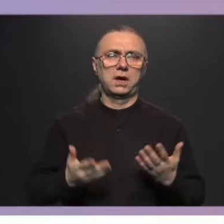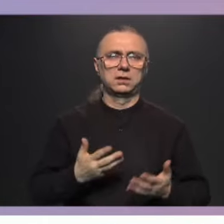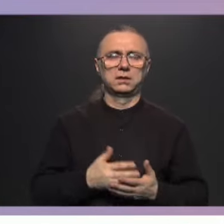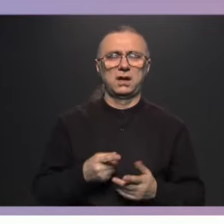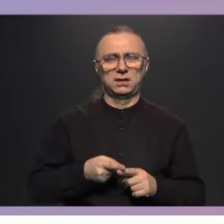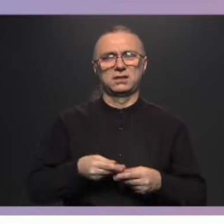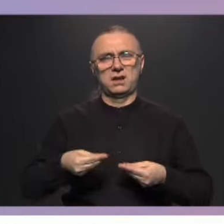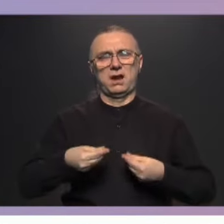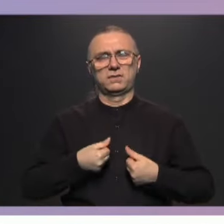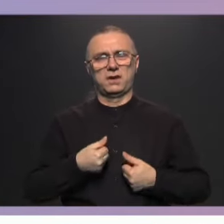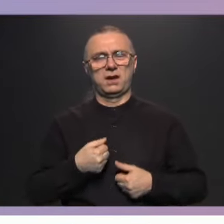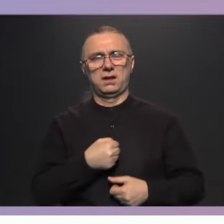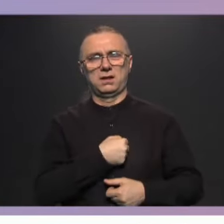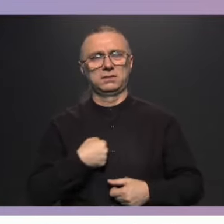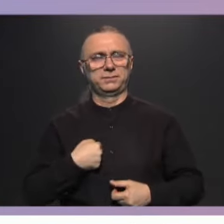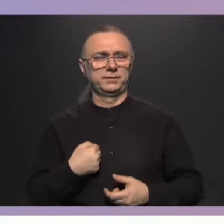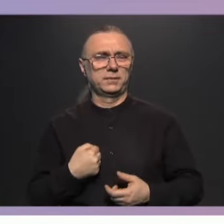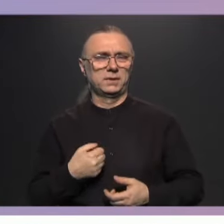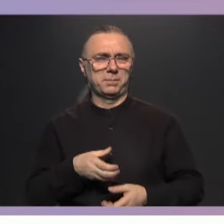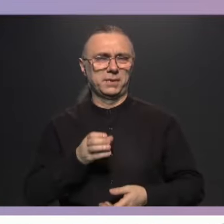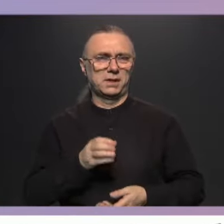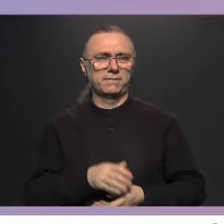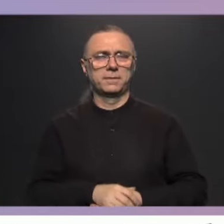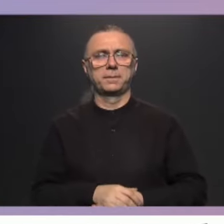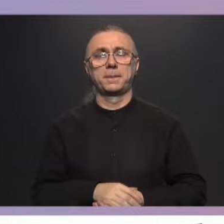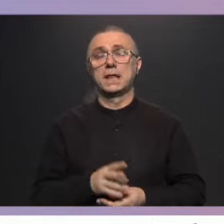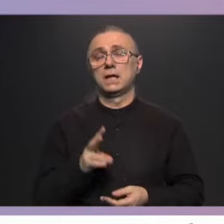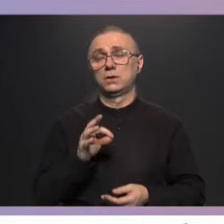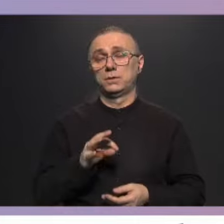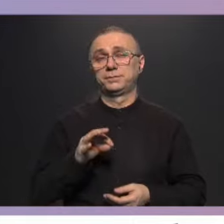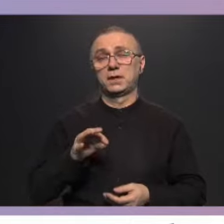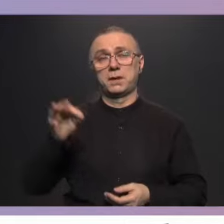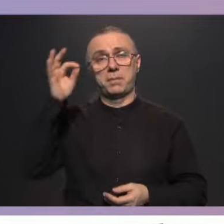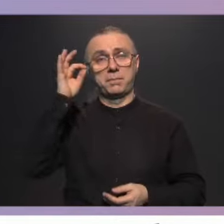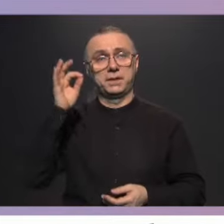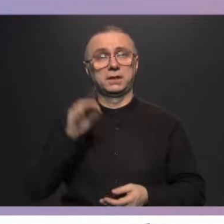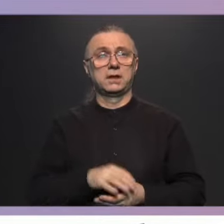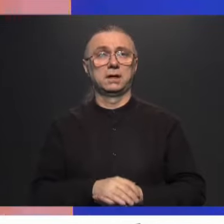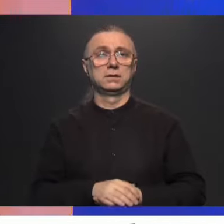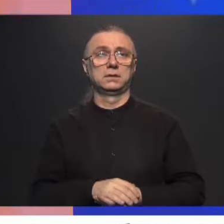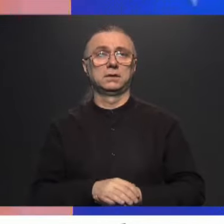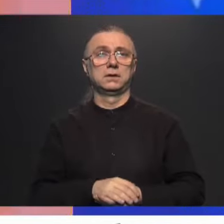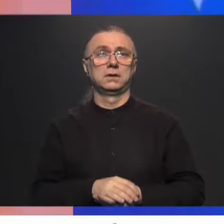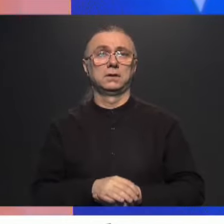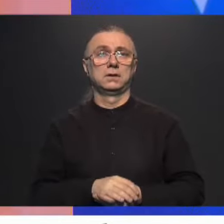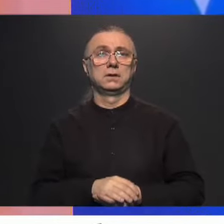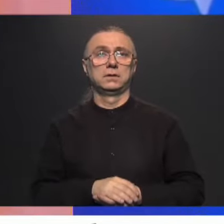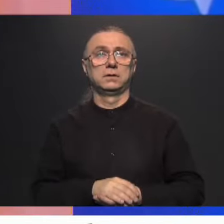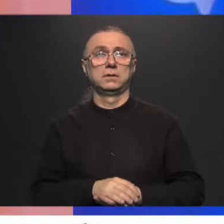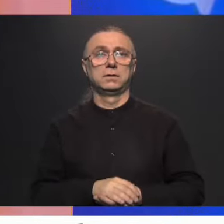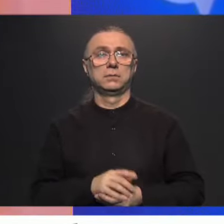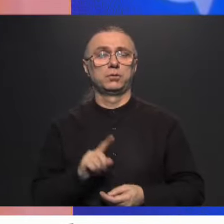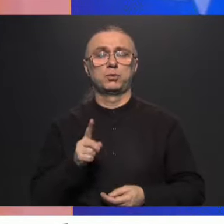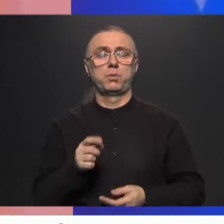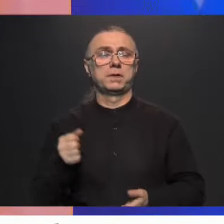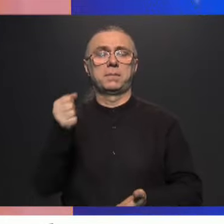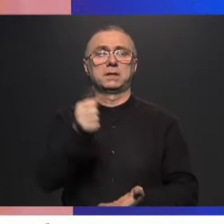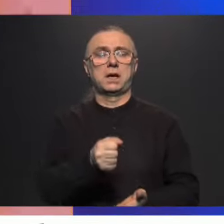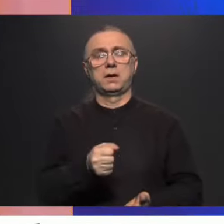горячительных напитков. Но на поминках, допустим, ну почему бы не поставить бутылочку вина,